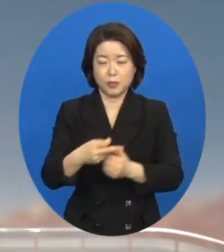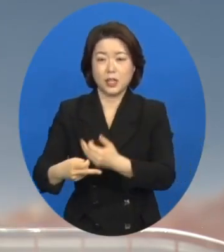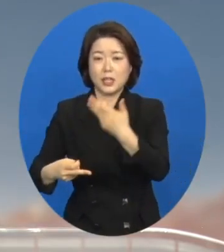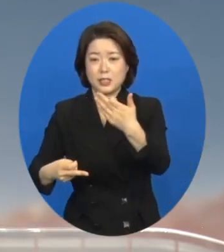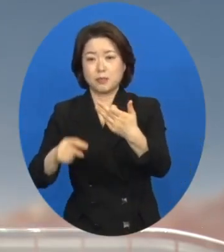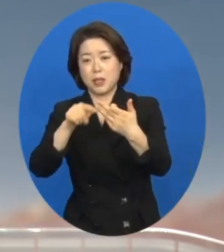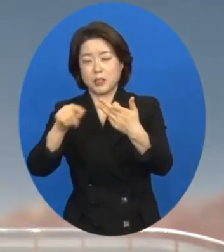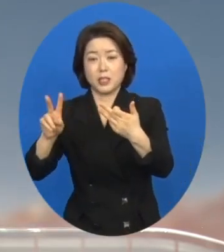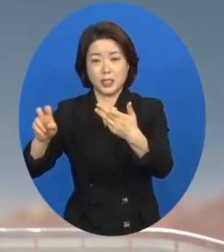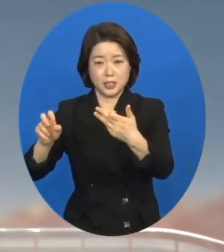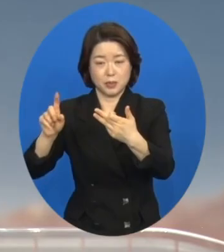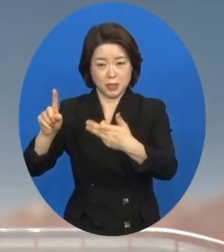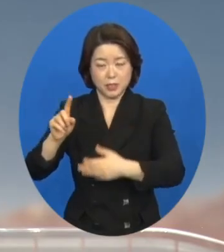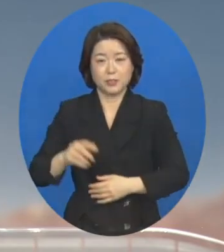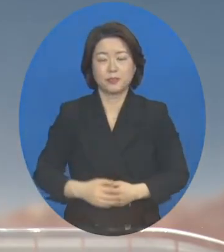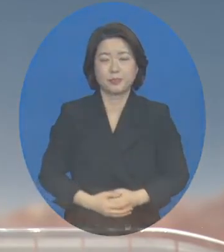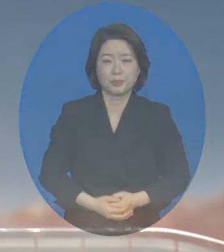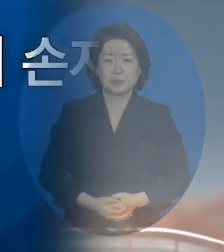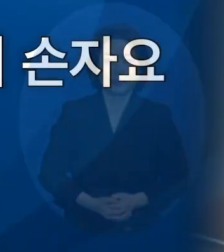18절에서 21절까지 하겠습니다.